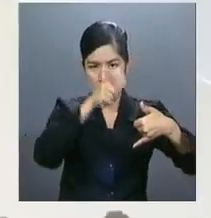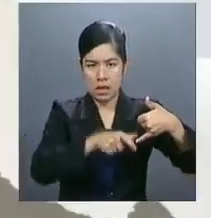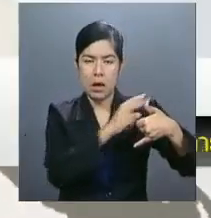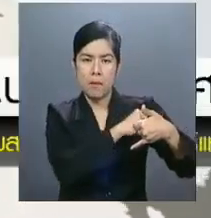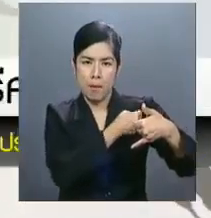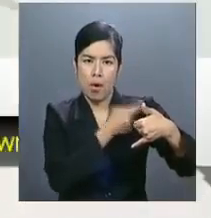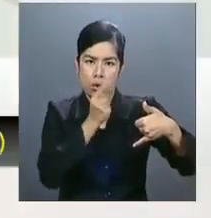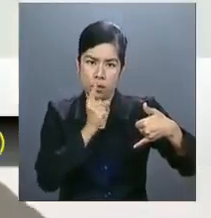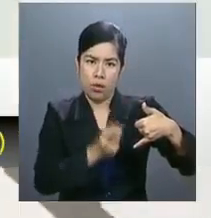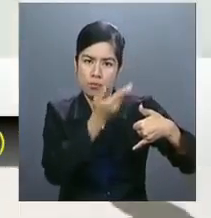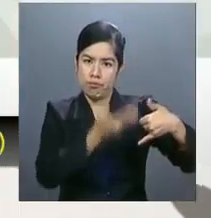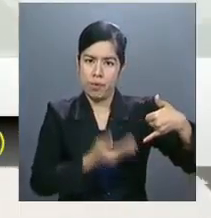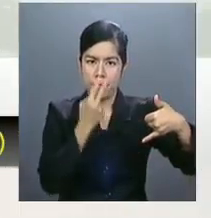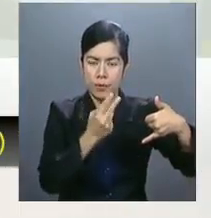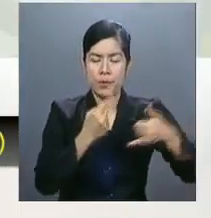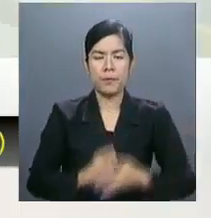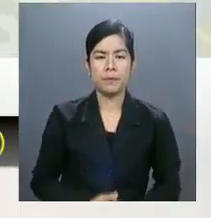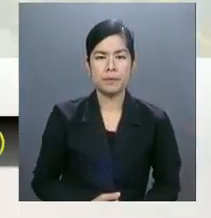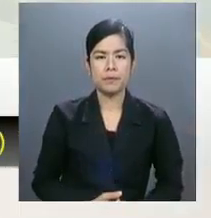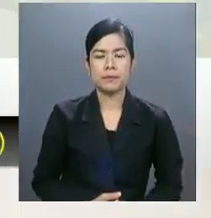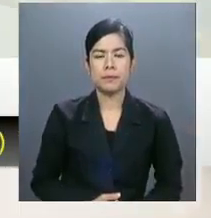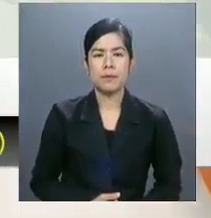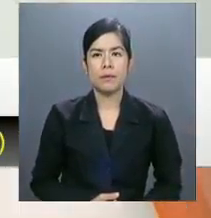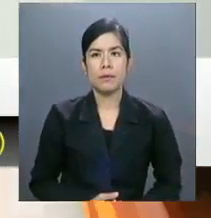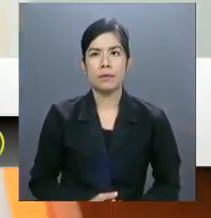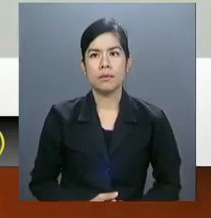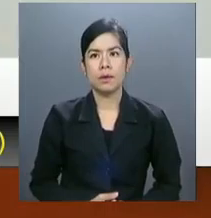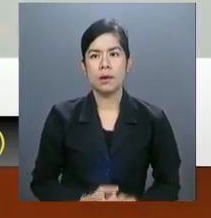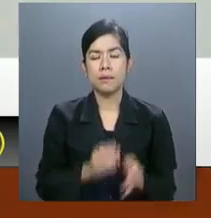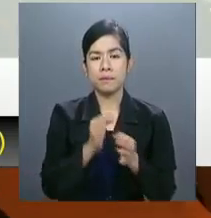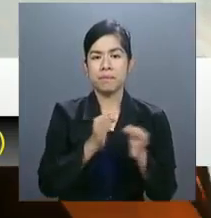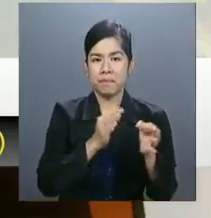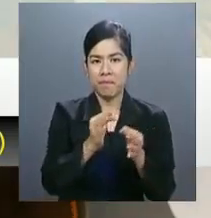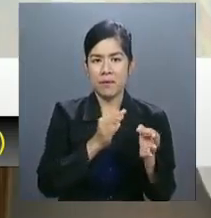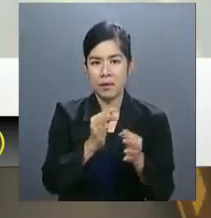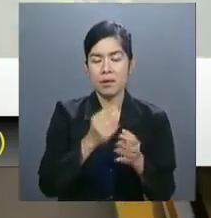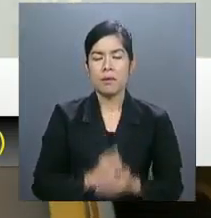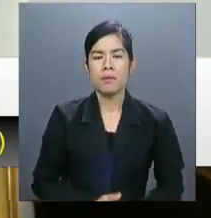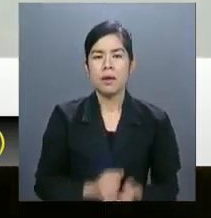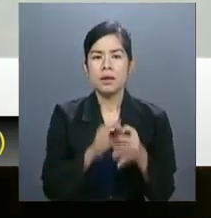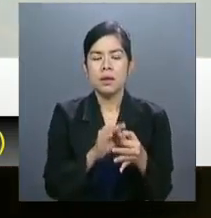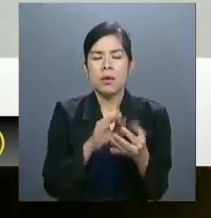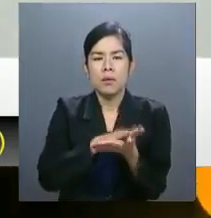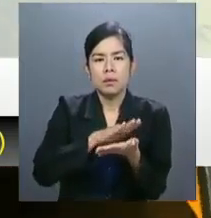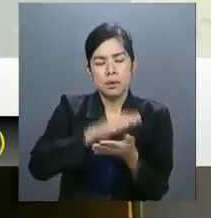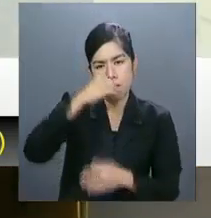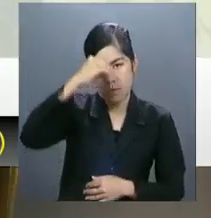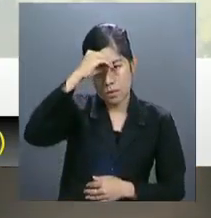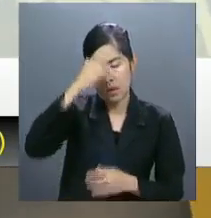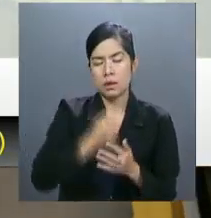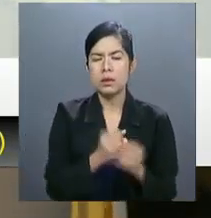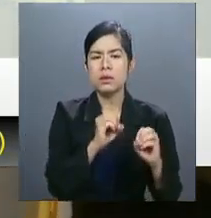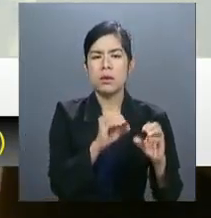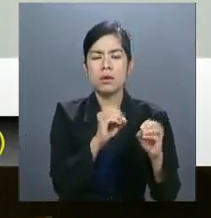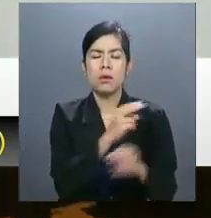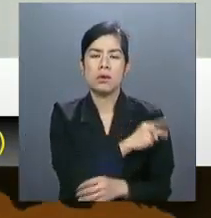ต้องมีการเอาจริงขึ้นมาเดิมนะที่จริงมันมีอยู่แล้วทุกโรงเรียนนะฮะแต่ว่าอ